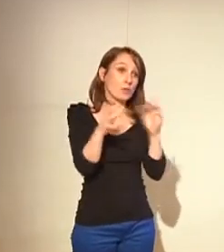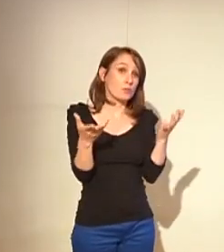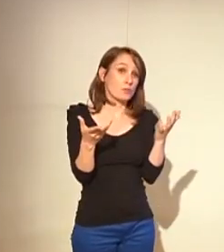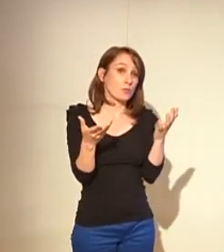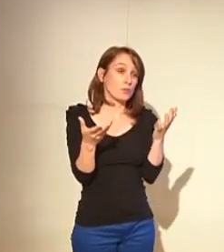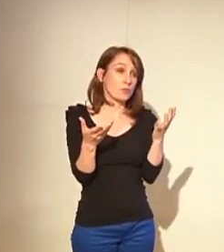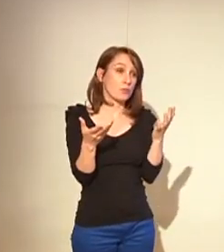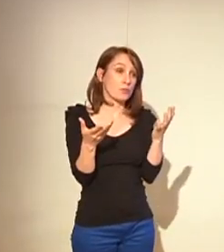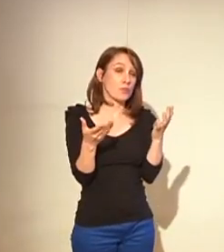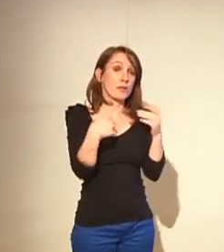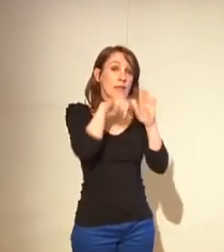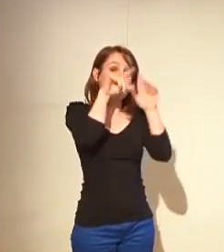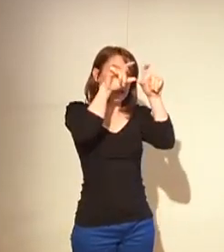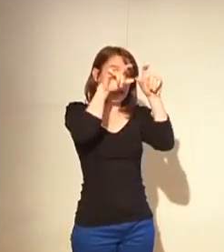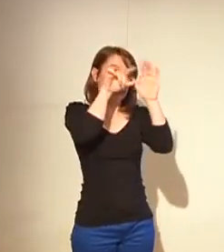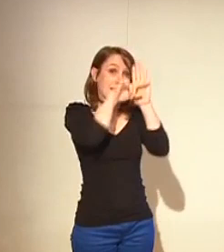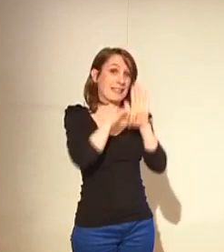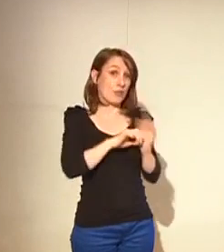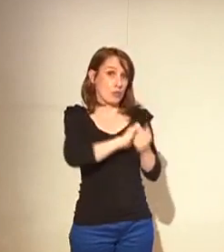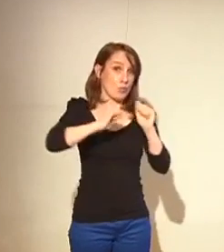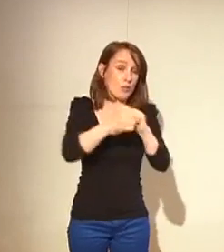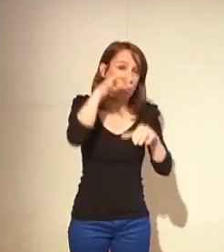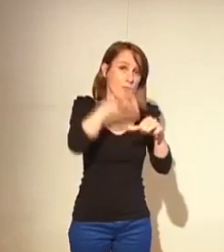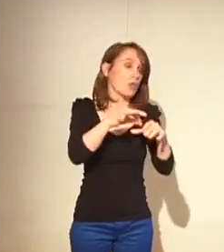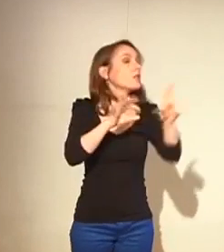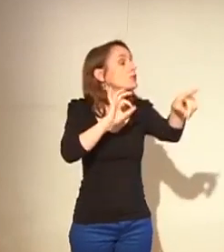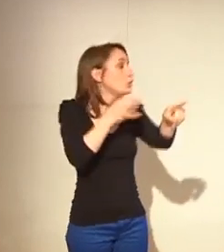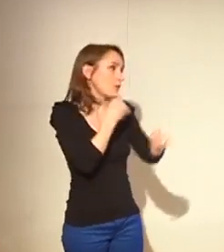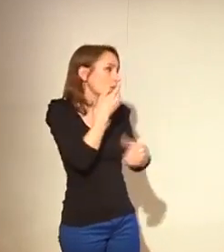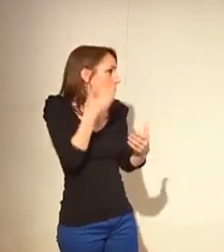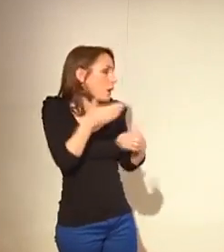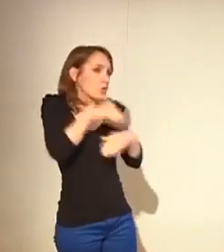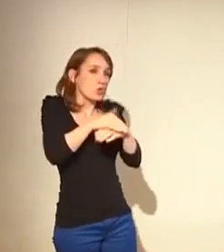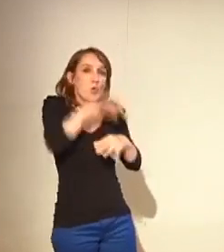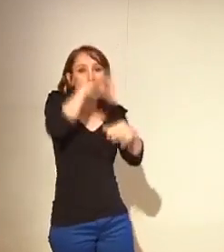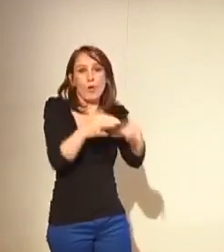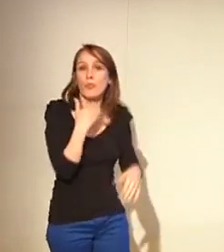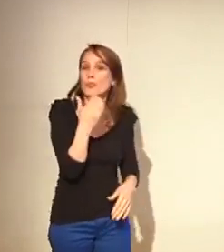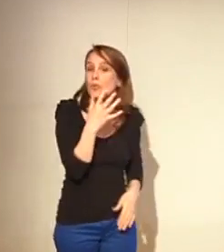des statut effectivement non non de toute façon ça ne peut pas être soumis au ce soir mais